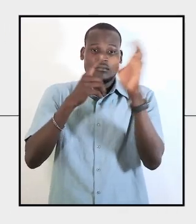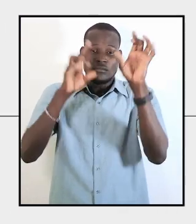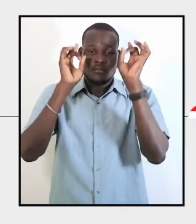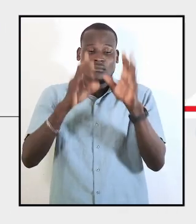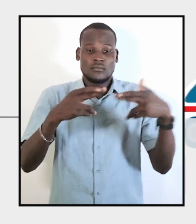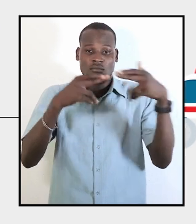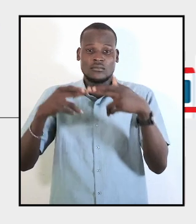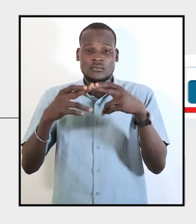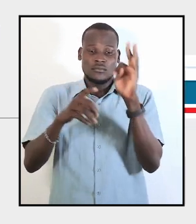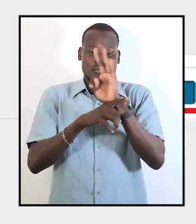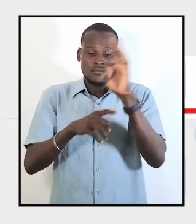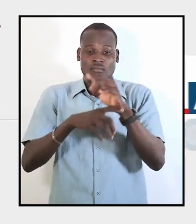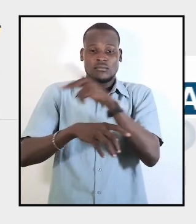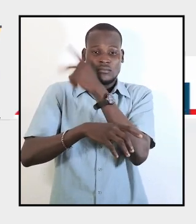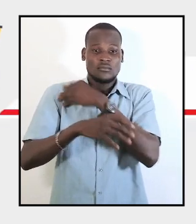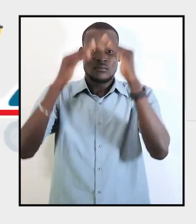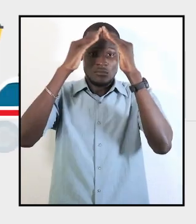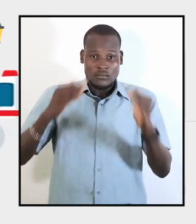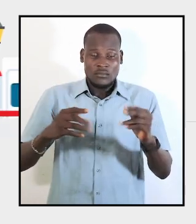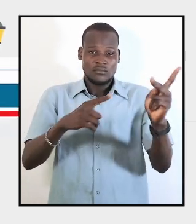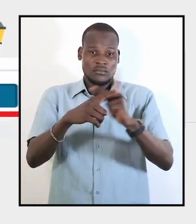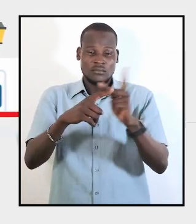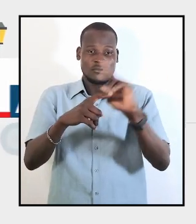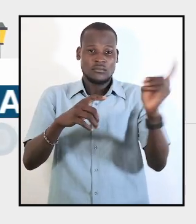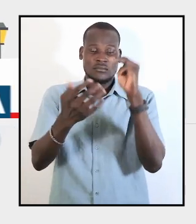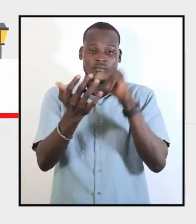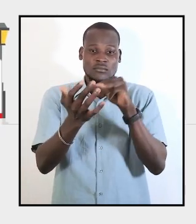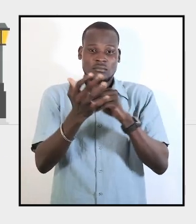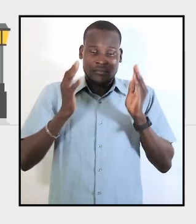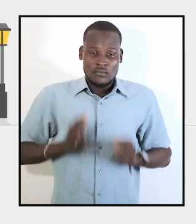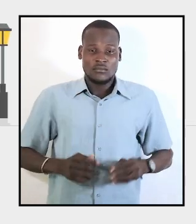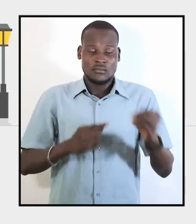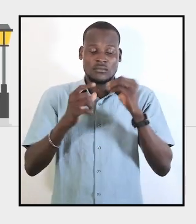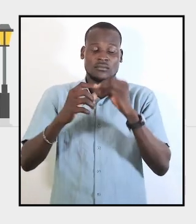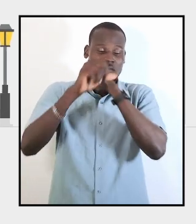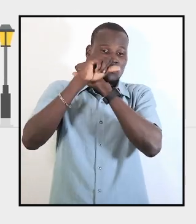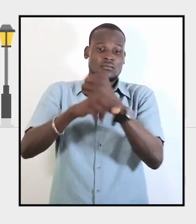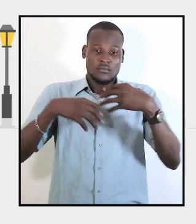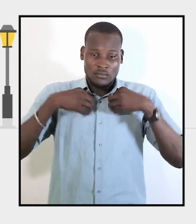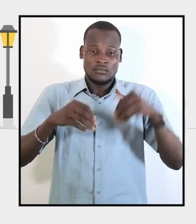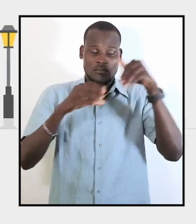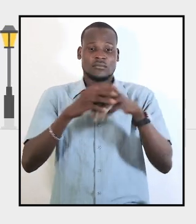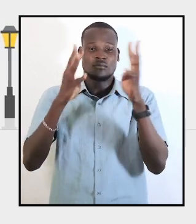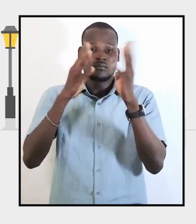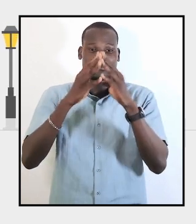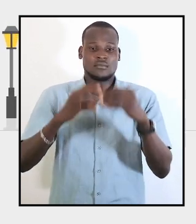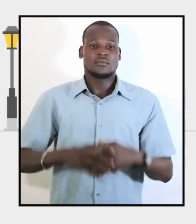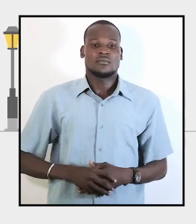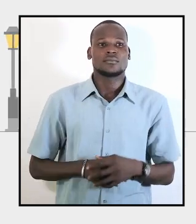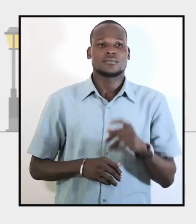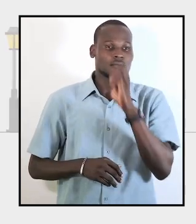toute anomalie liée au fonctionnement d'un établissement de santé, à la pratique d'un professionnel de santé ou à la sécurité sanitaire